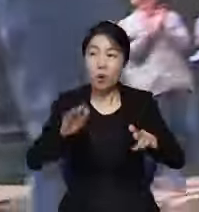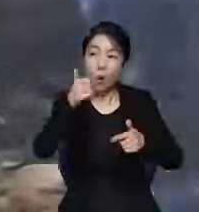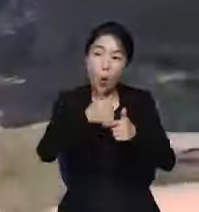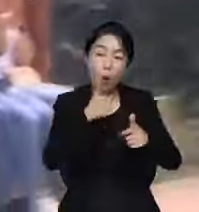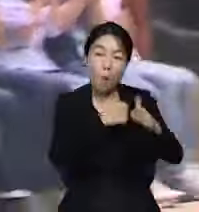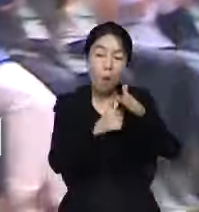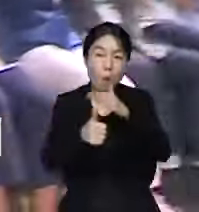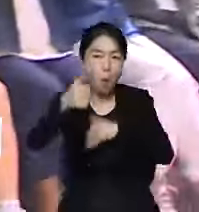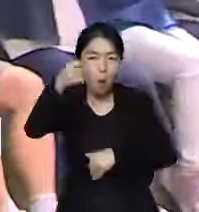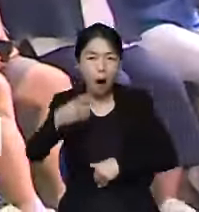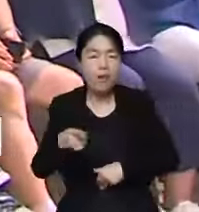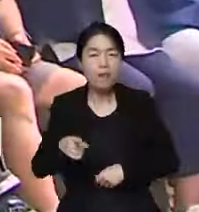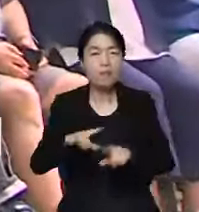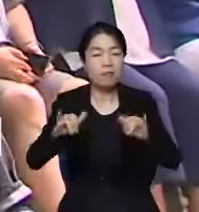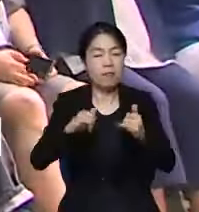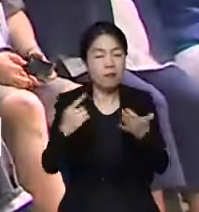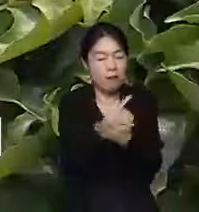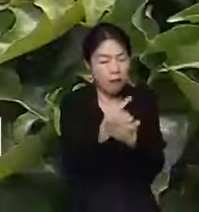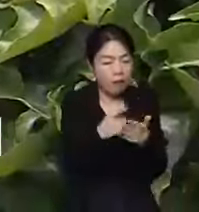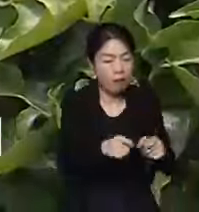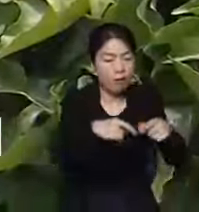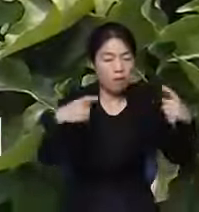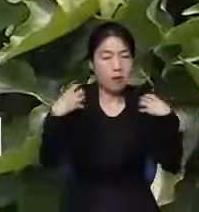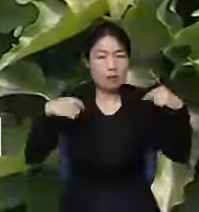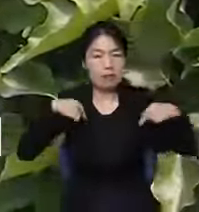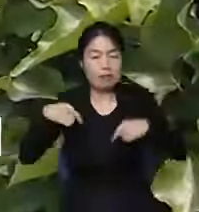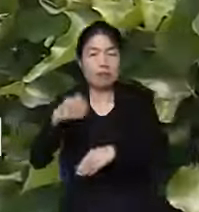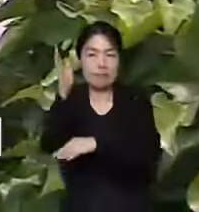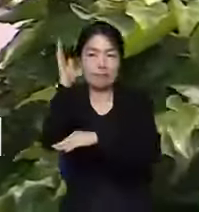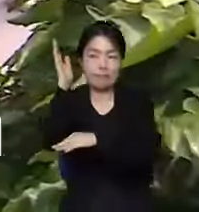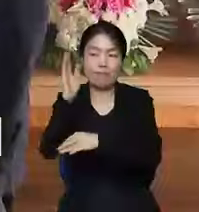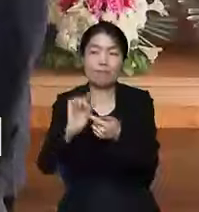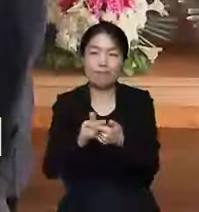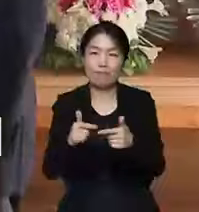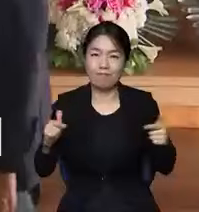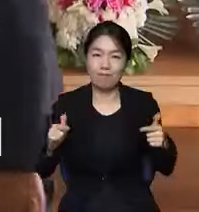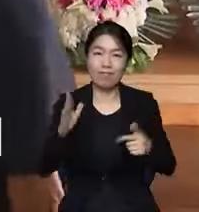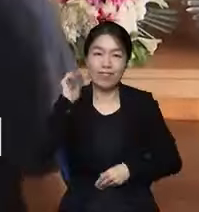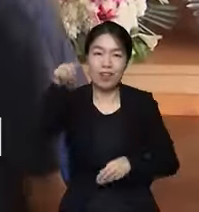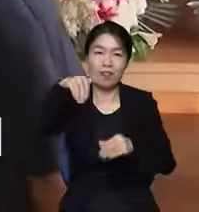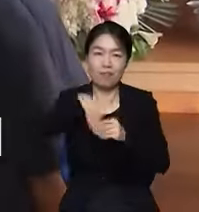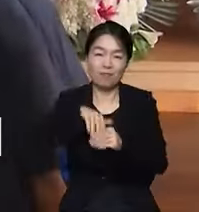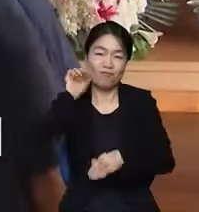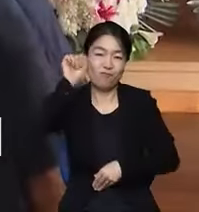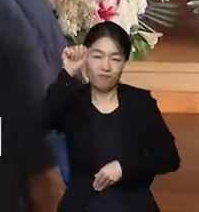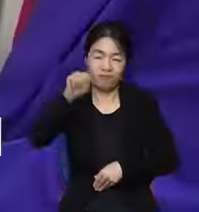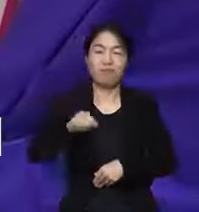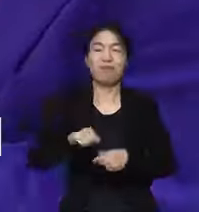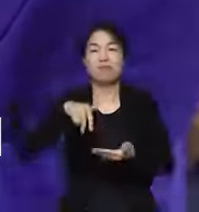방문해 지역민과 만남을 확대하고 정치적 메시지를 제시하는 등 대권 주자로서